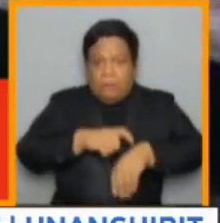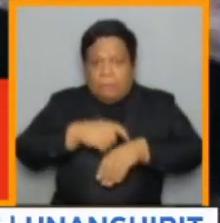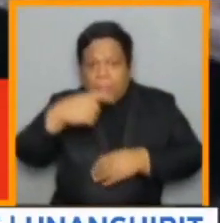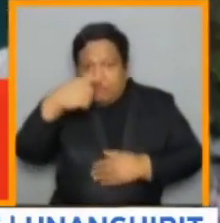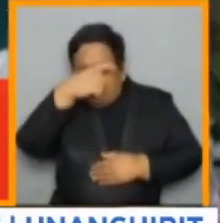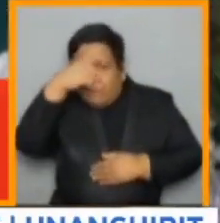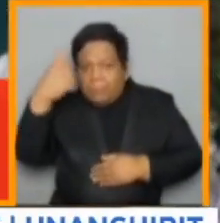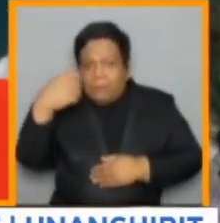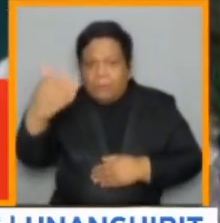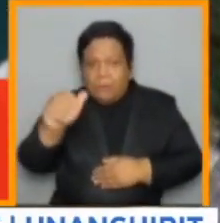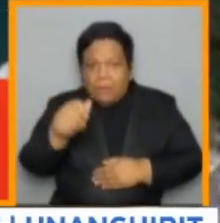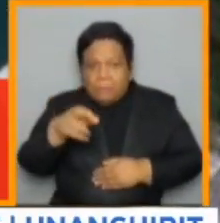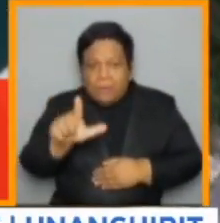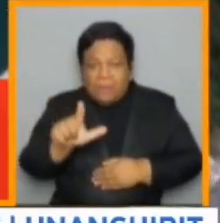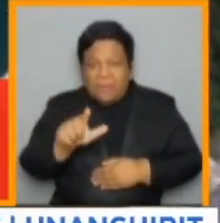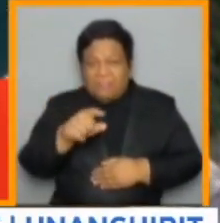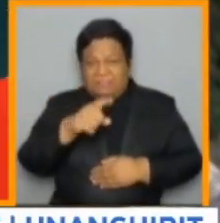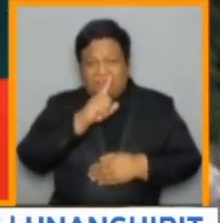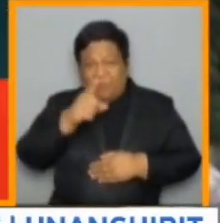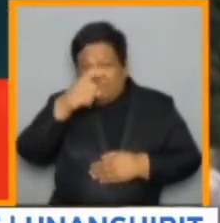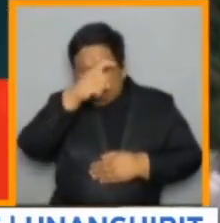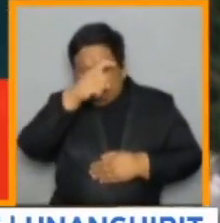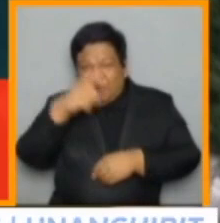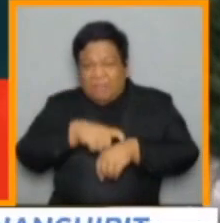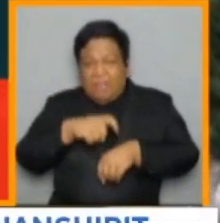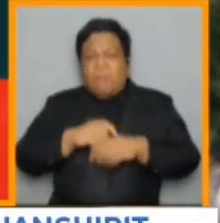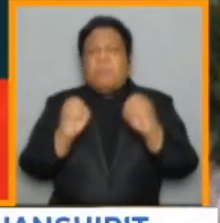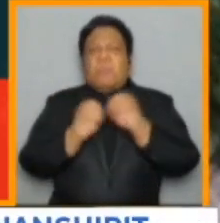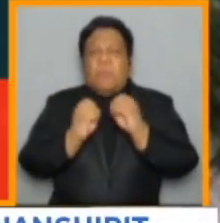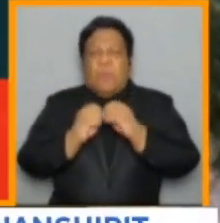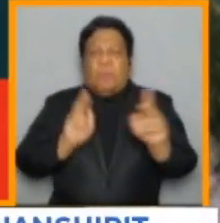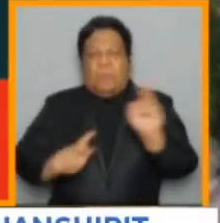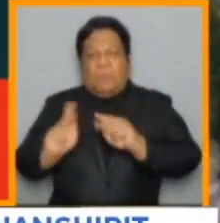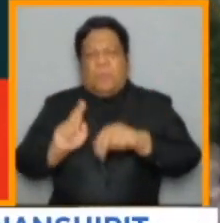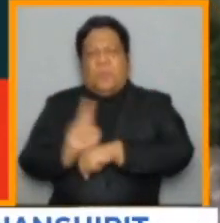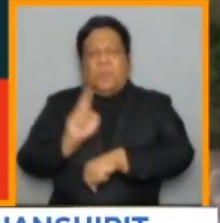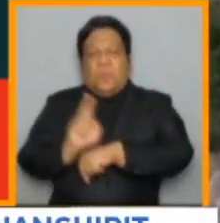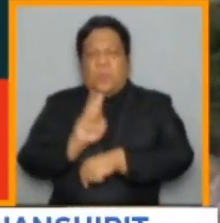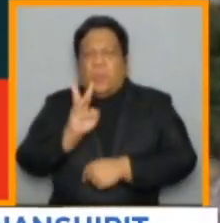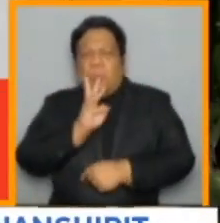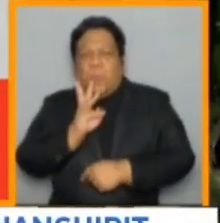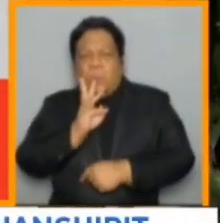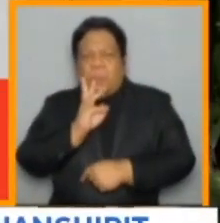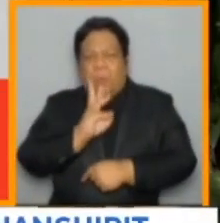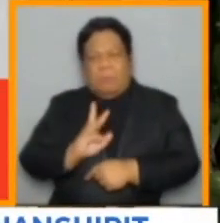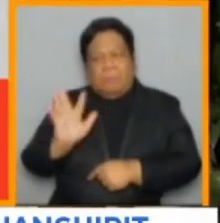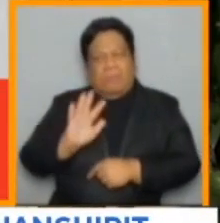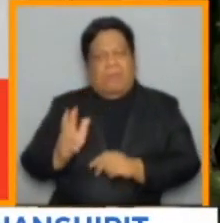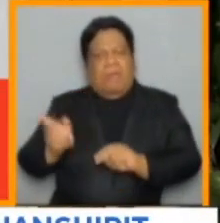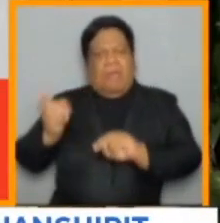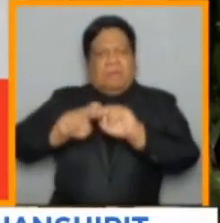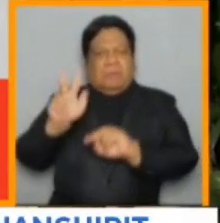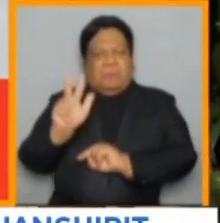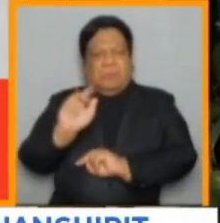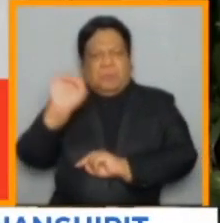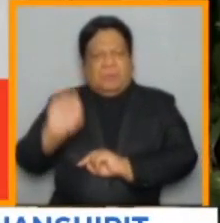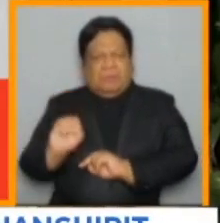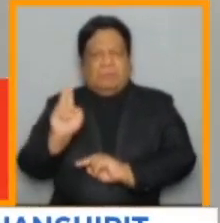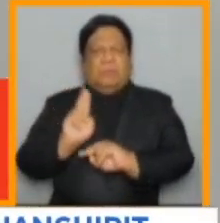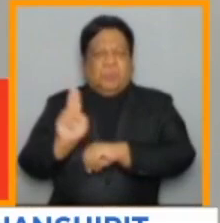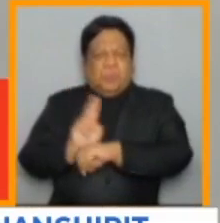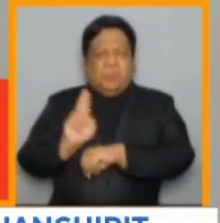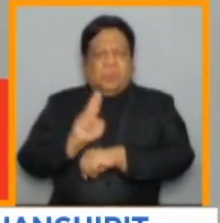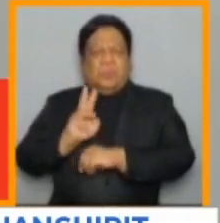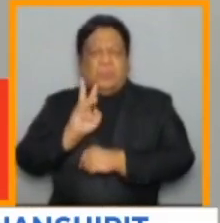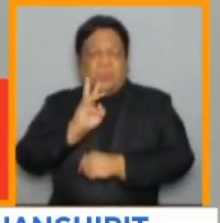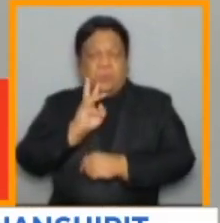karaniwang tumataas ang konsumo ng tubig ng mula 20 hanggang 30%. Naka-standby na raw ang treatment plants at deep wells